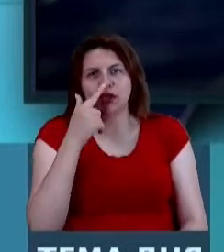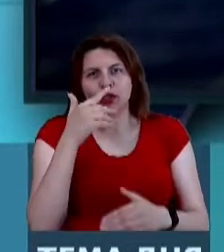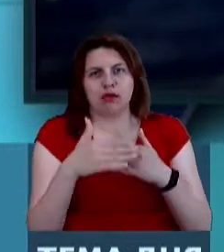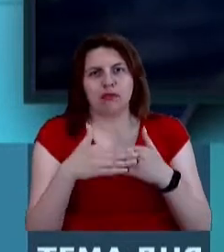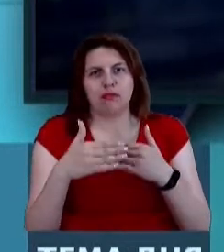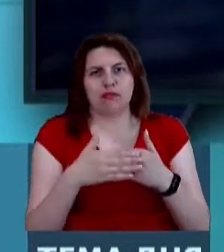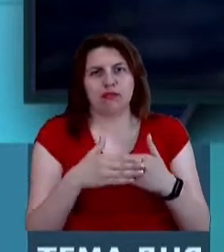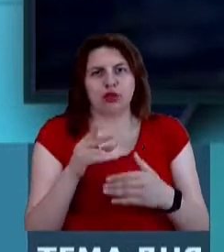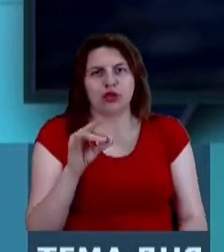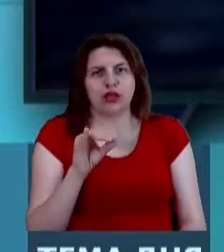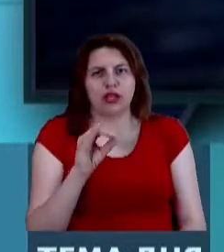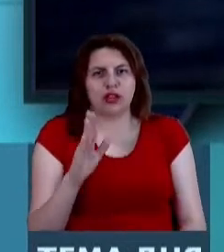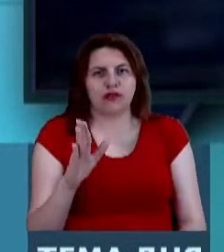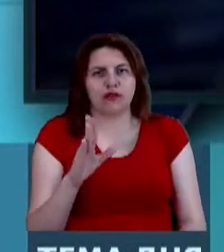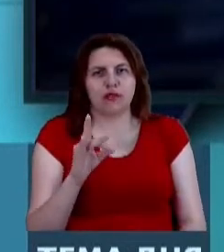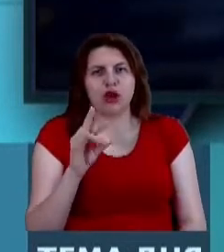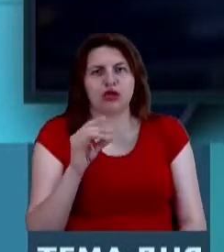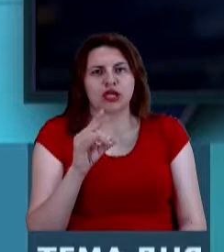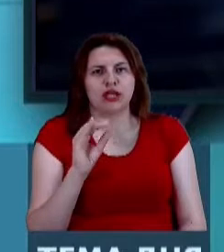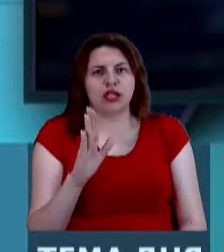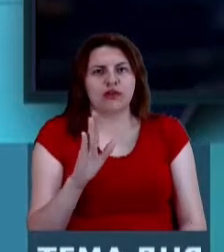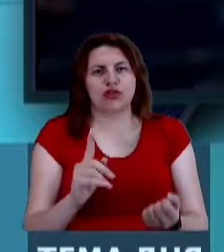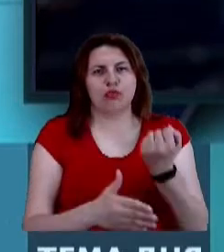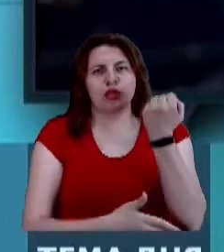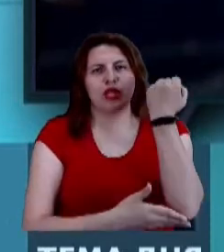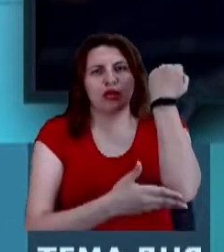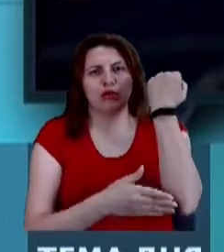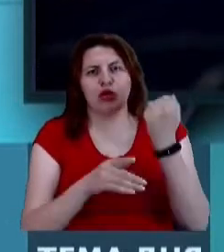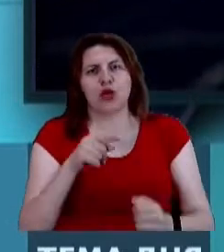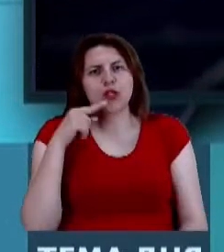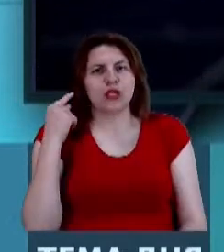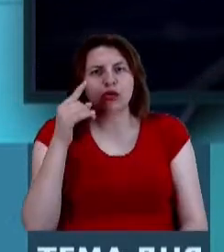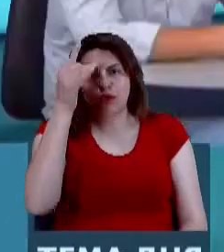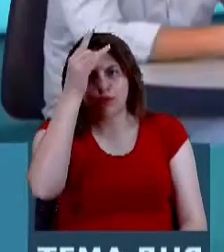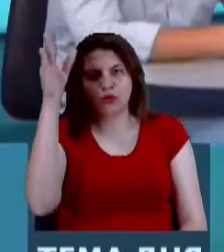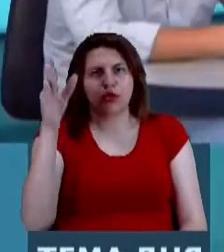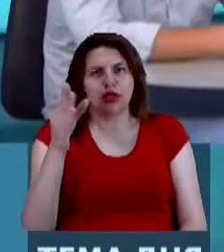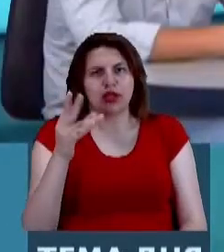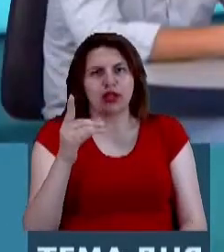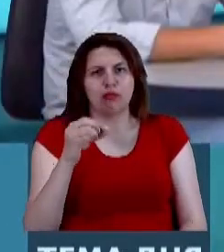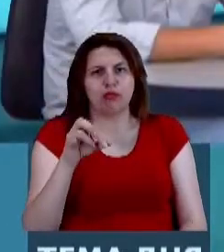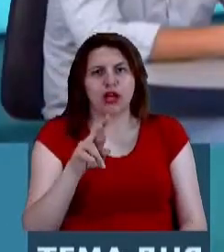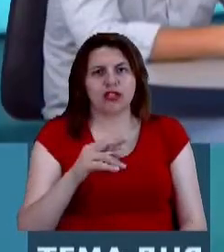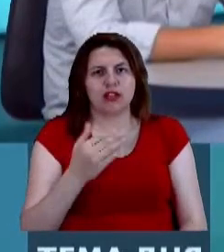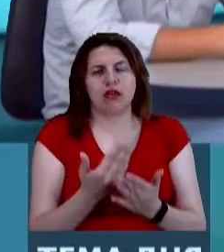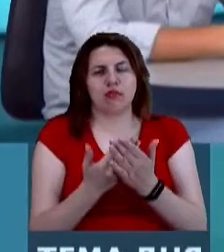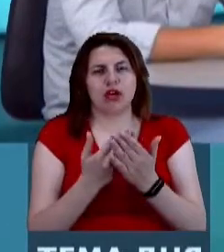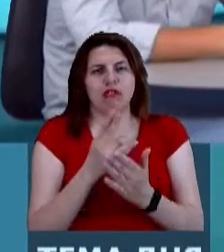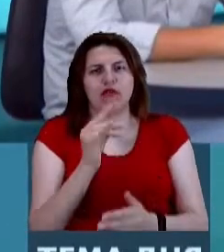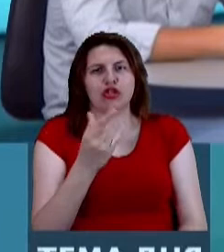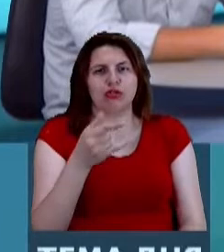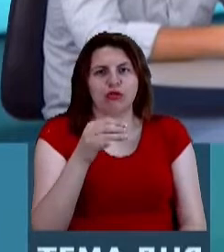і благодійників, які підтримують російську культурну дипломатію в Вашингтоні, наприклад, то, звичайно, ці суми